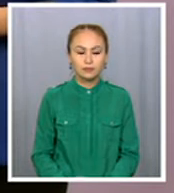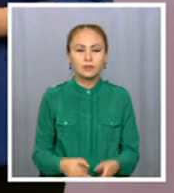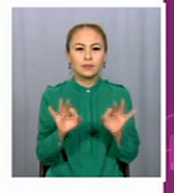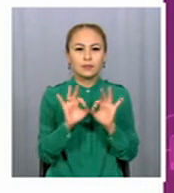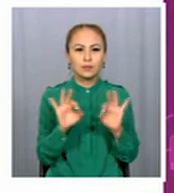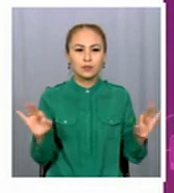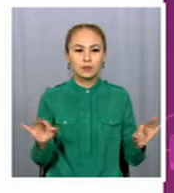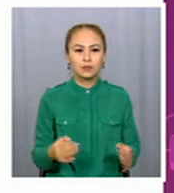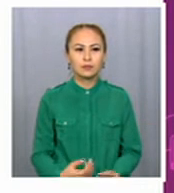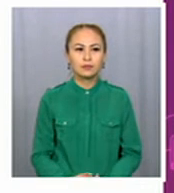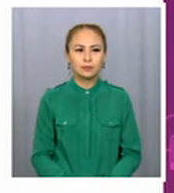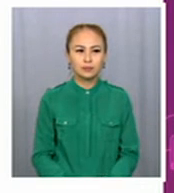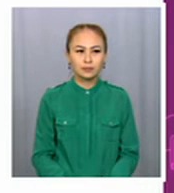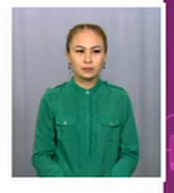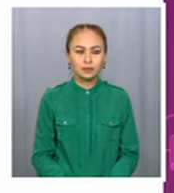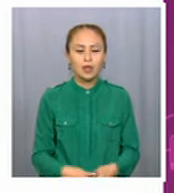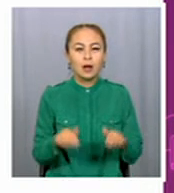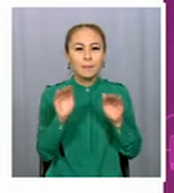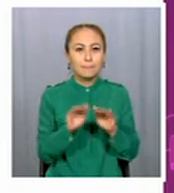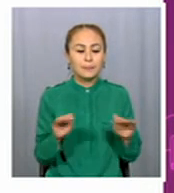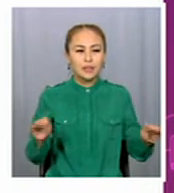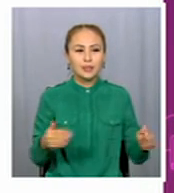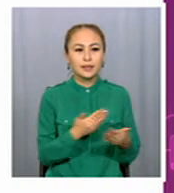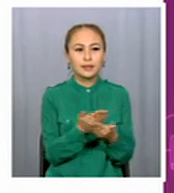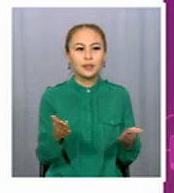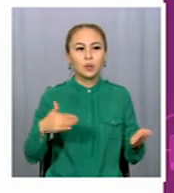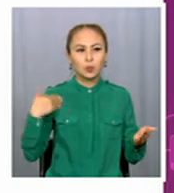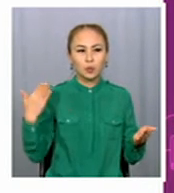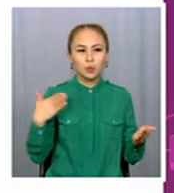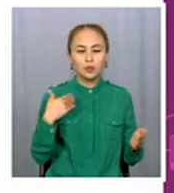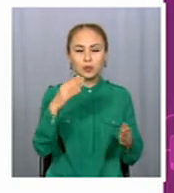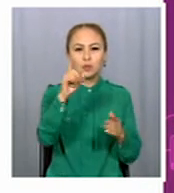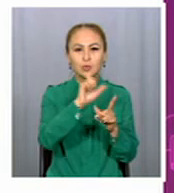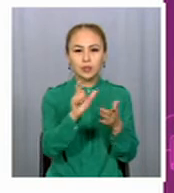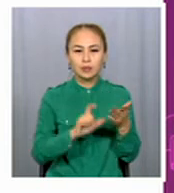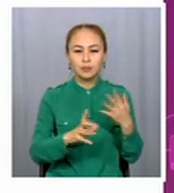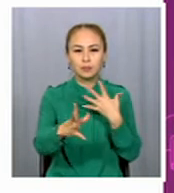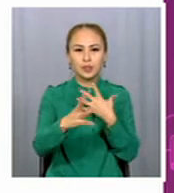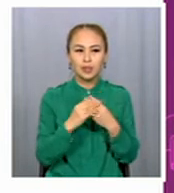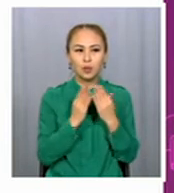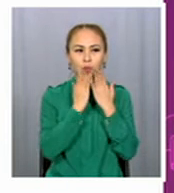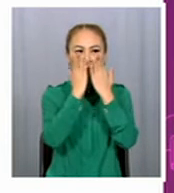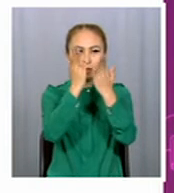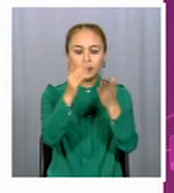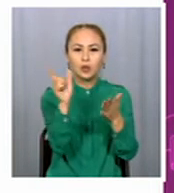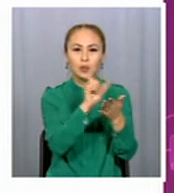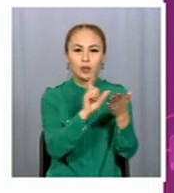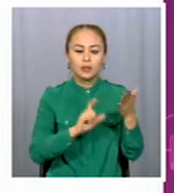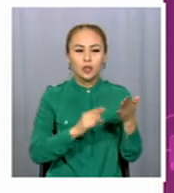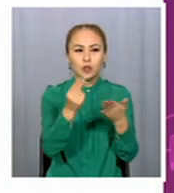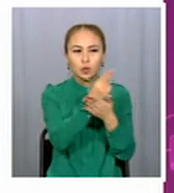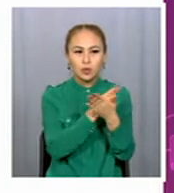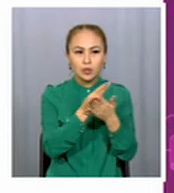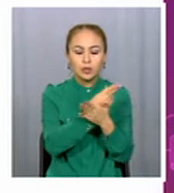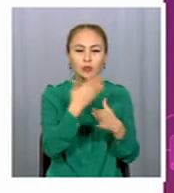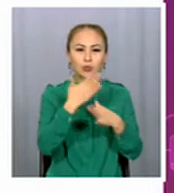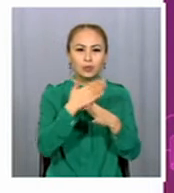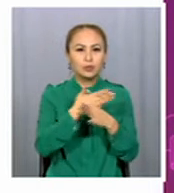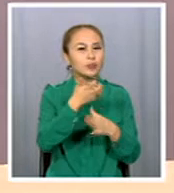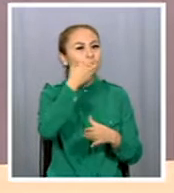Жарайсыңдар. Балалар, енді көгөніс өлеңін бірге оқиық. Өлеңді суреттердің көмегімен